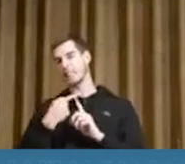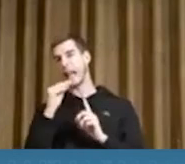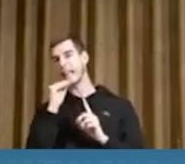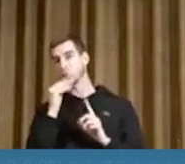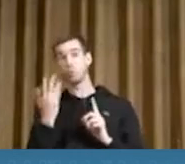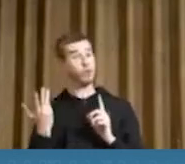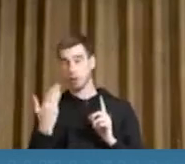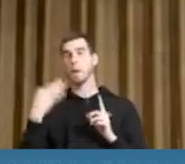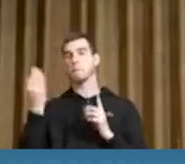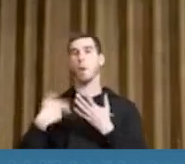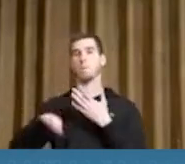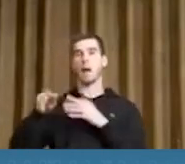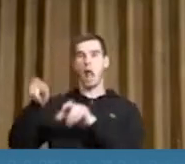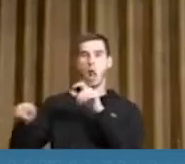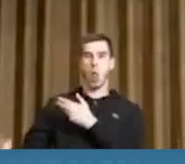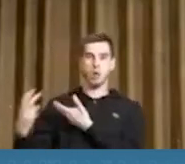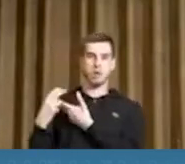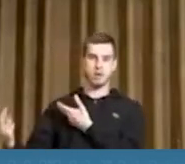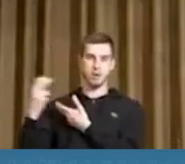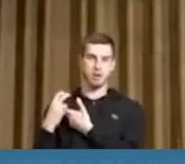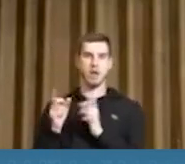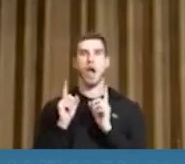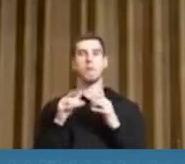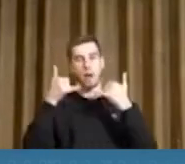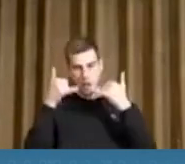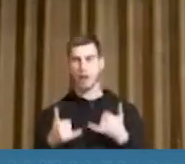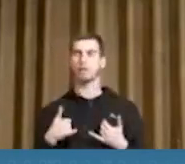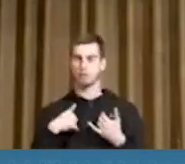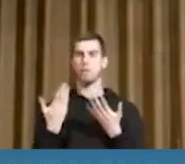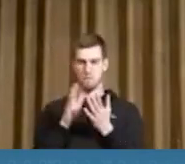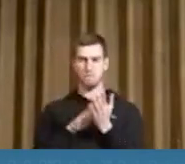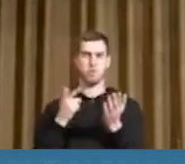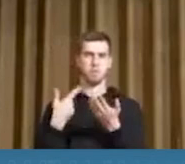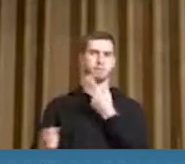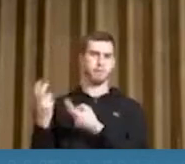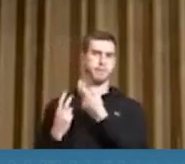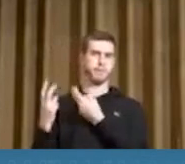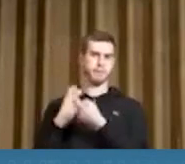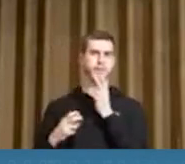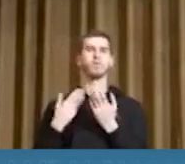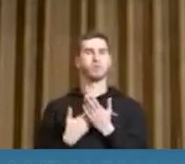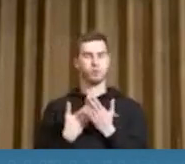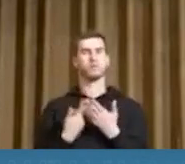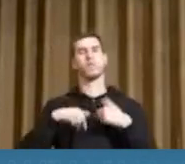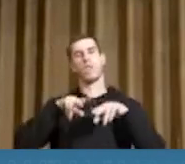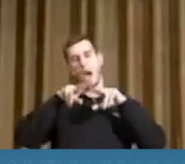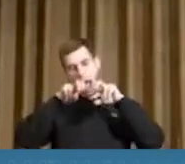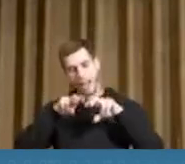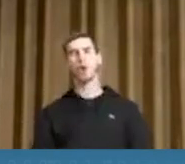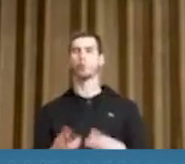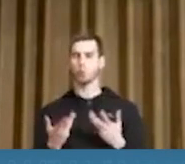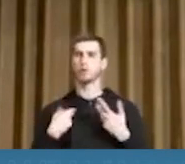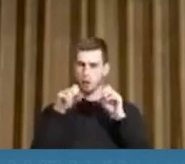noch mehr Follow-ups, aber die gehen im Moment quasi kontinuierlich ein, sodass man diese Analysen gegebenenfalls dann auch